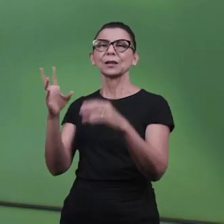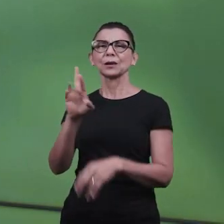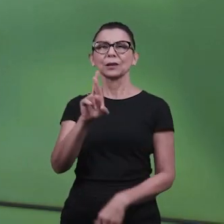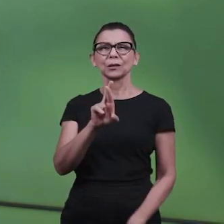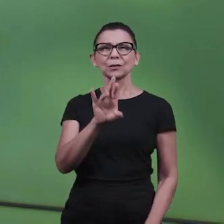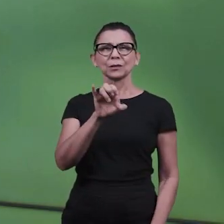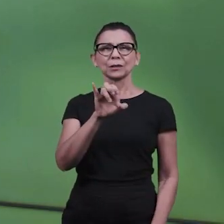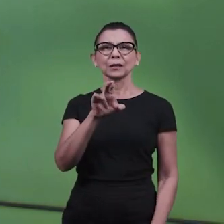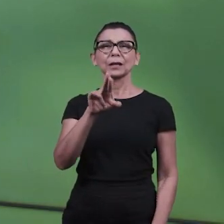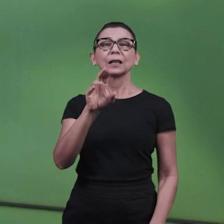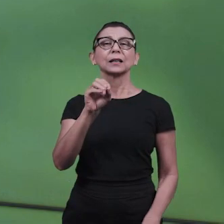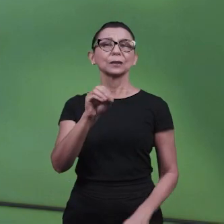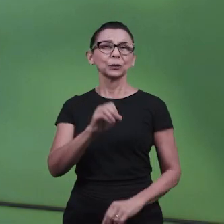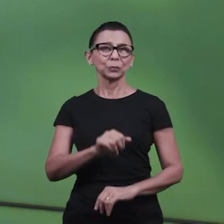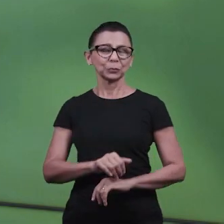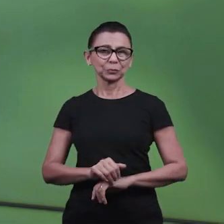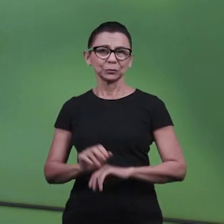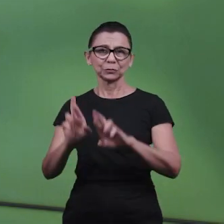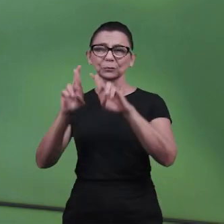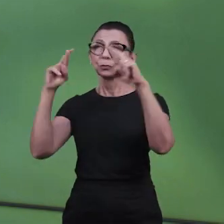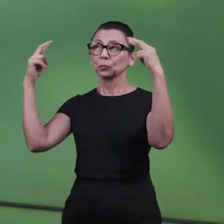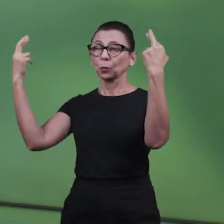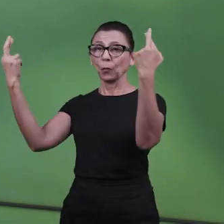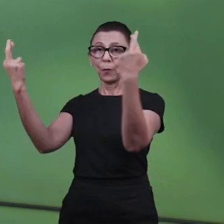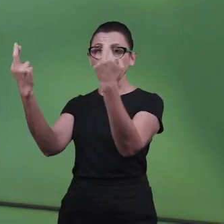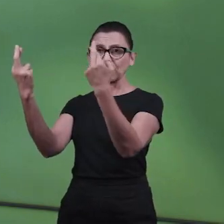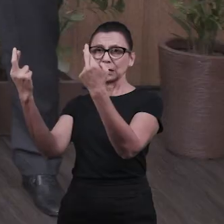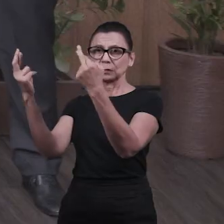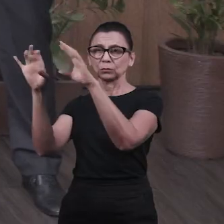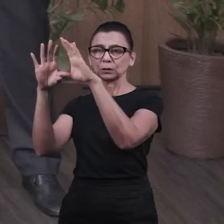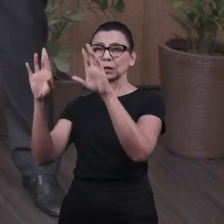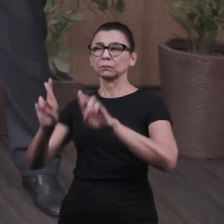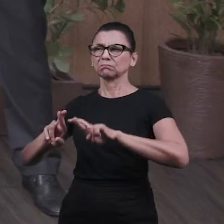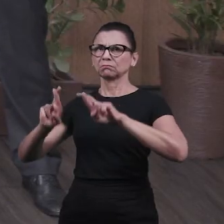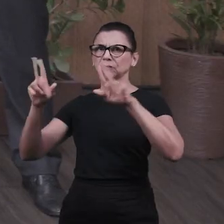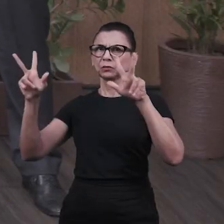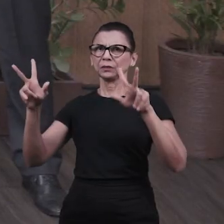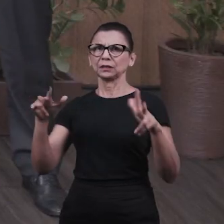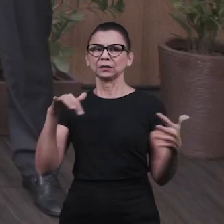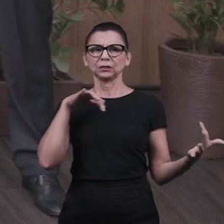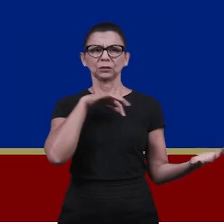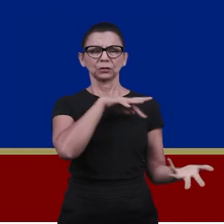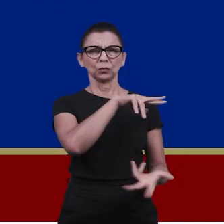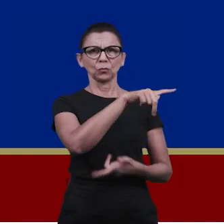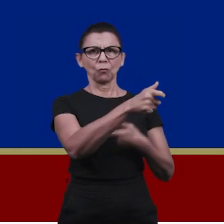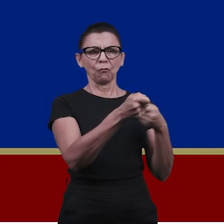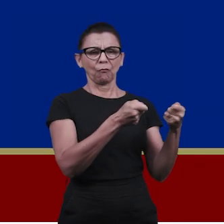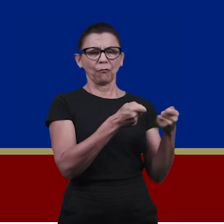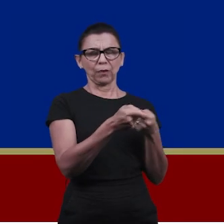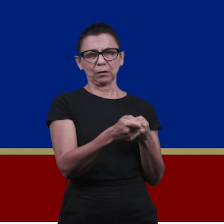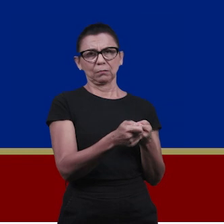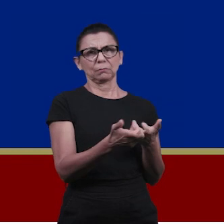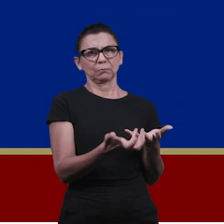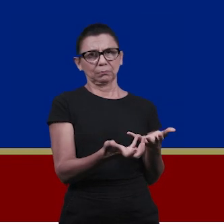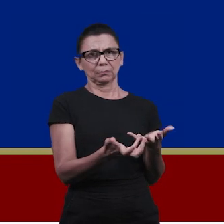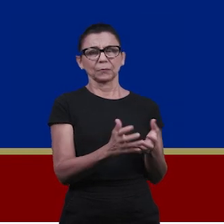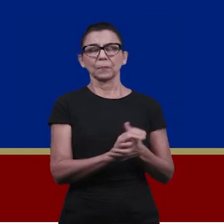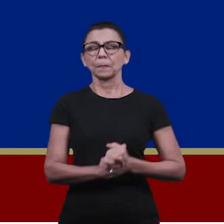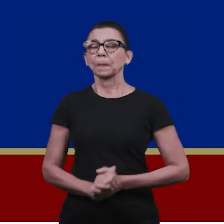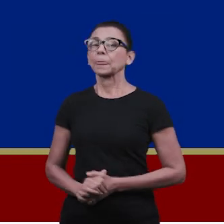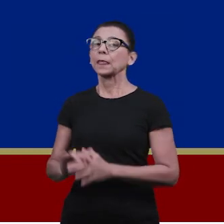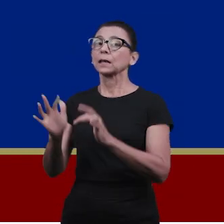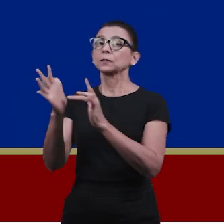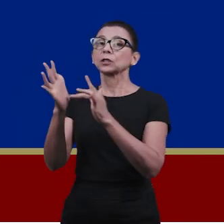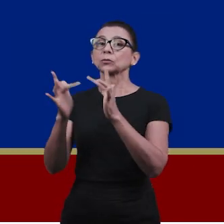Ce qui est très différent d'un royaume de la terre, si bien que le Seigneur Jésus a dit,